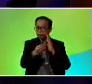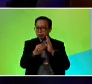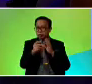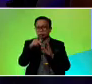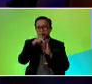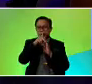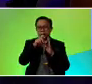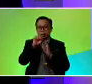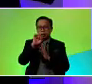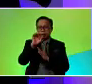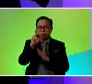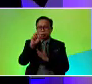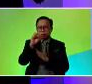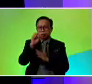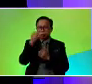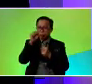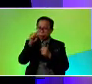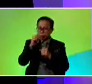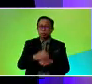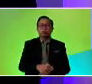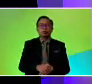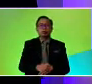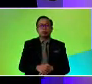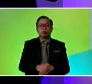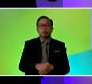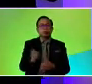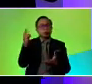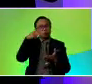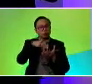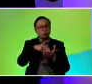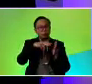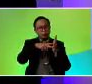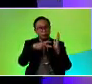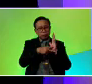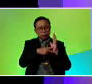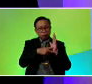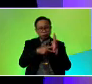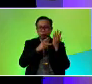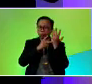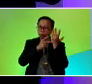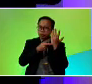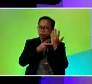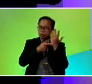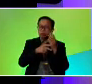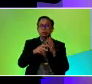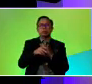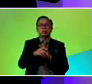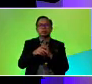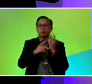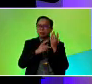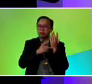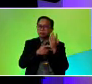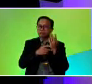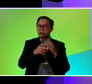oke tadi kita tidak tahu mengenai saya ulang semula Oke kesan dan juga